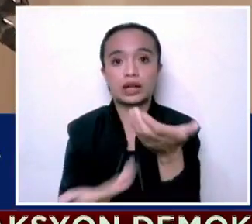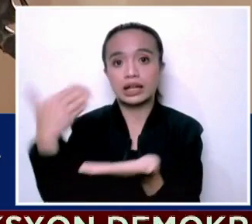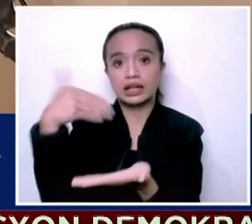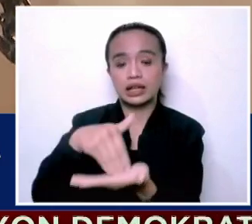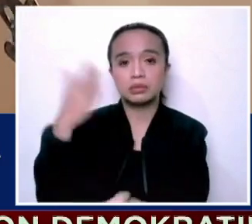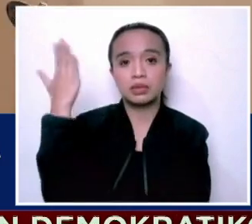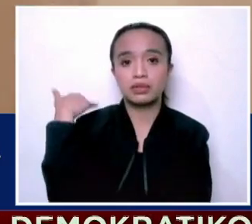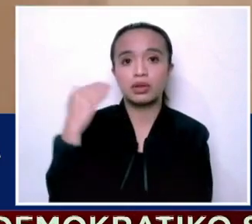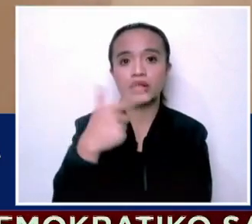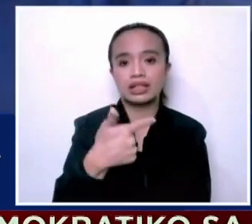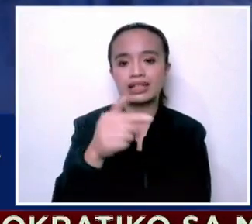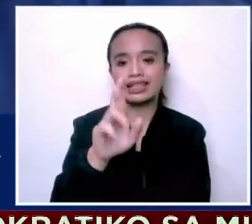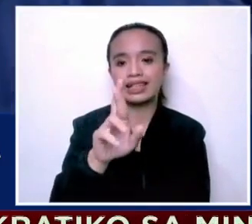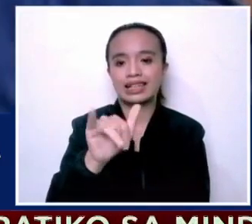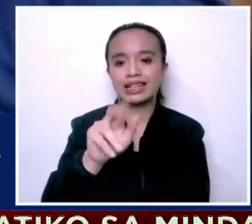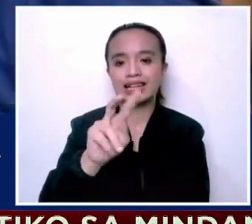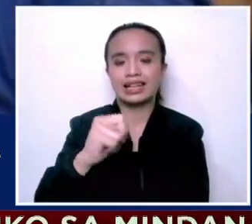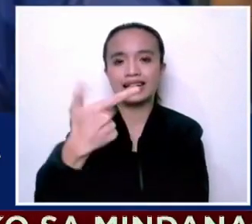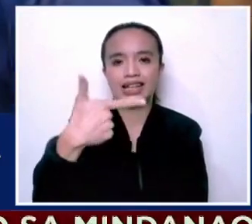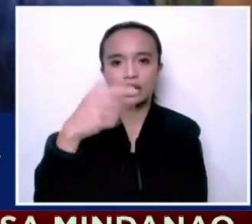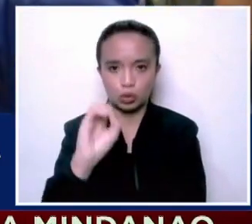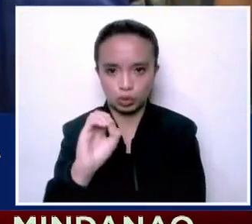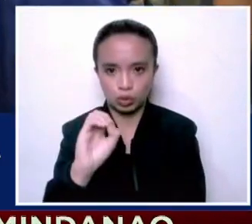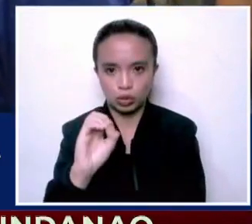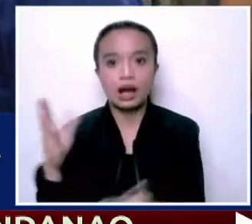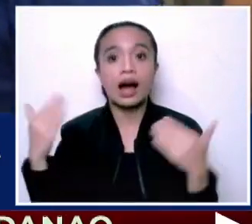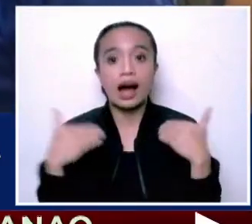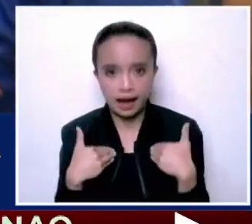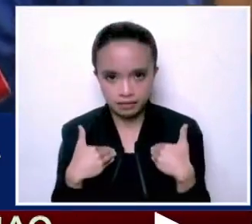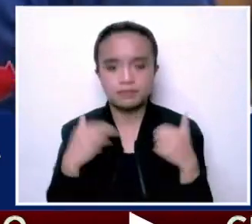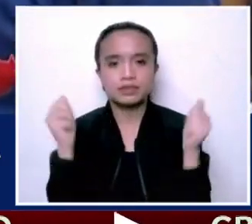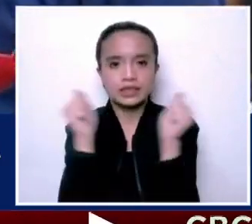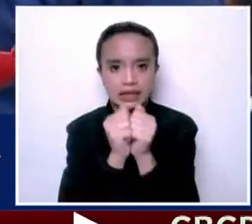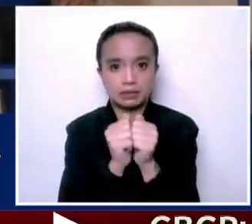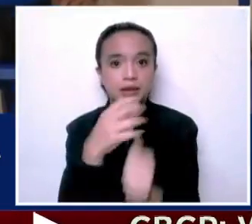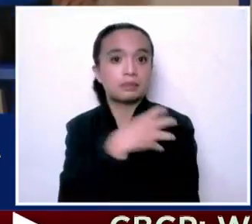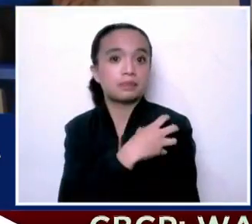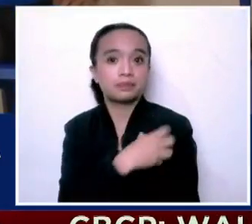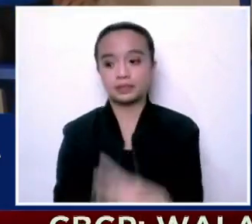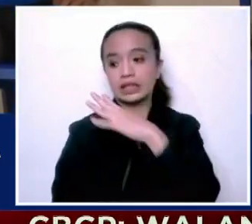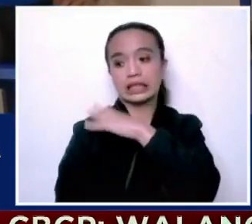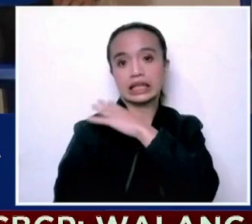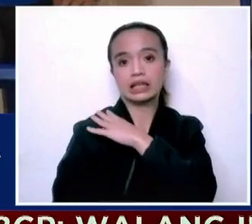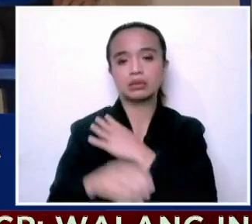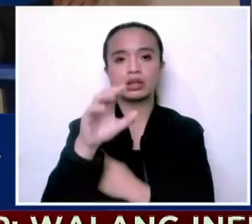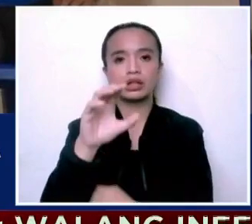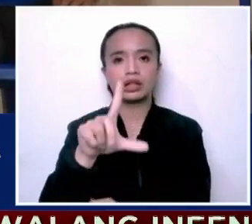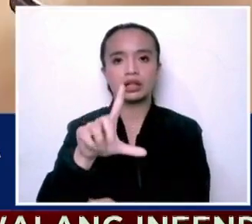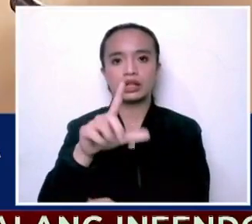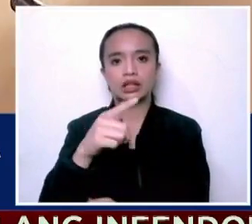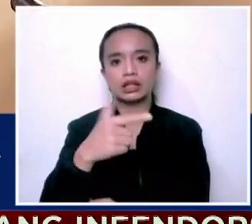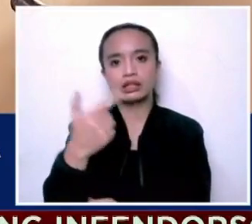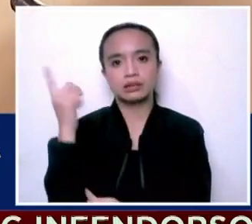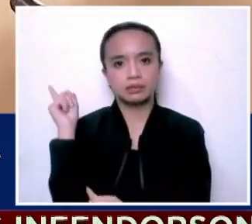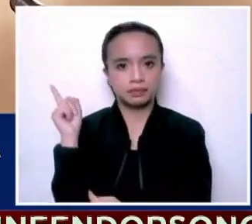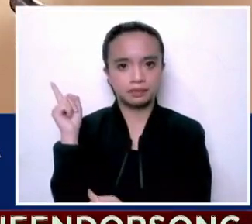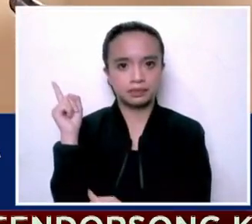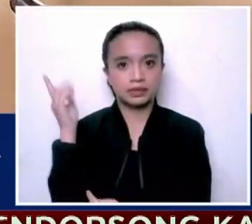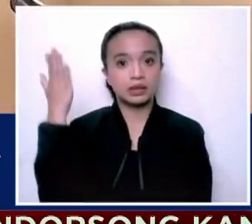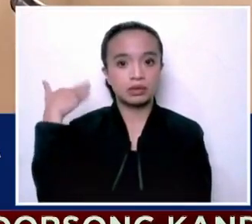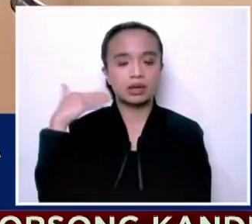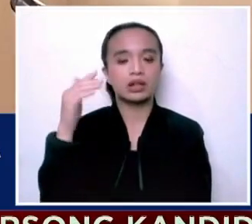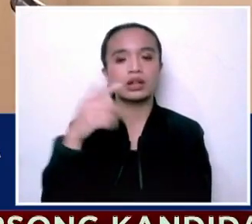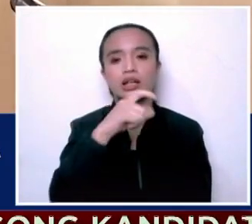Senador Gringo Honasan. Present din sina dating PNP Chief Guillermo Eliasar, Doktora Mingita Padilla, dating